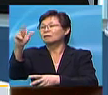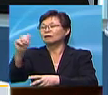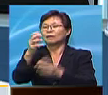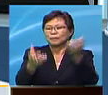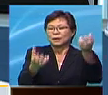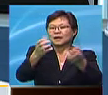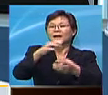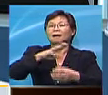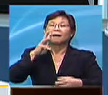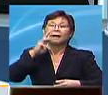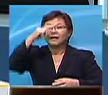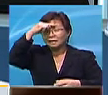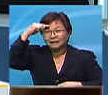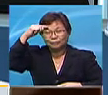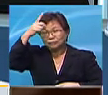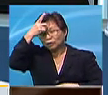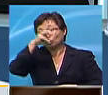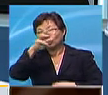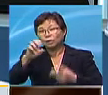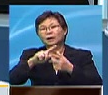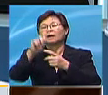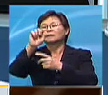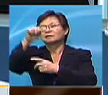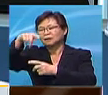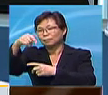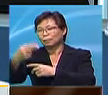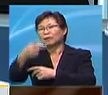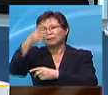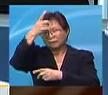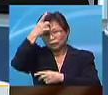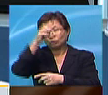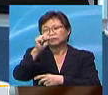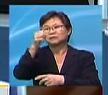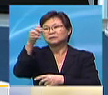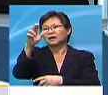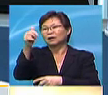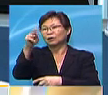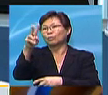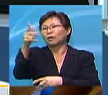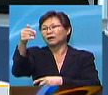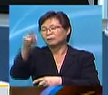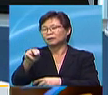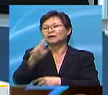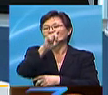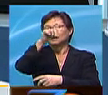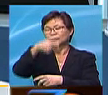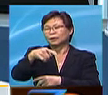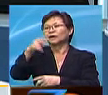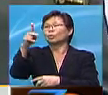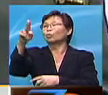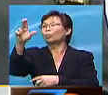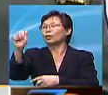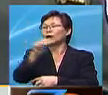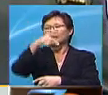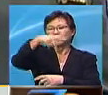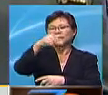Air Hitam Datuk Wi Kong BN tapah Datuk m saravanan dap Ipoh barat m kularan dan